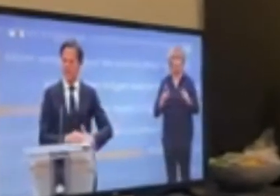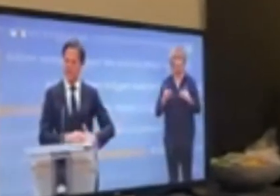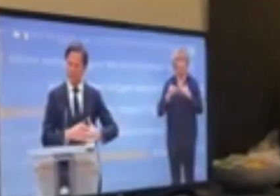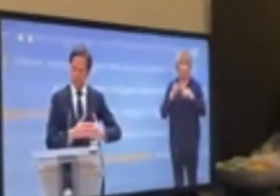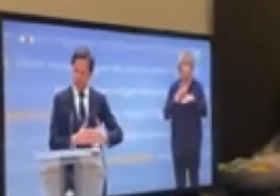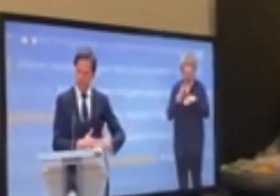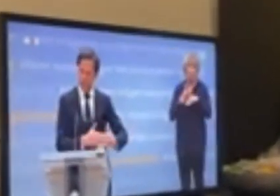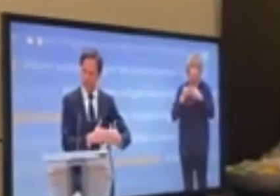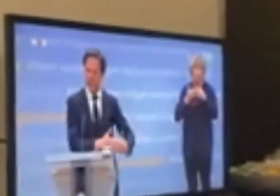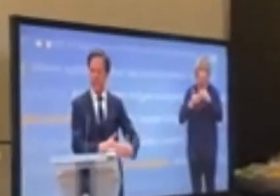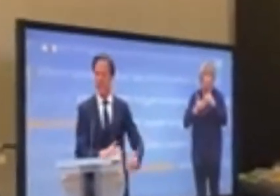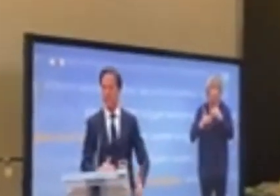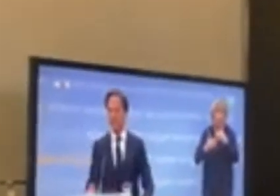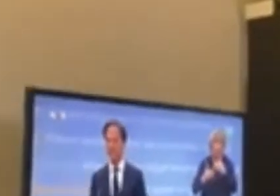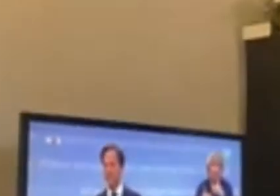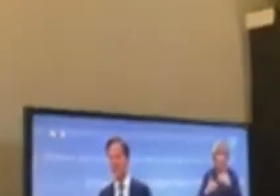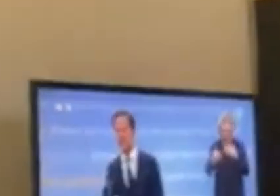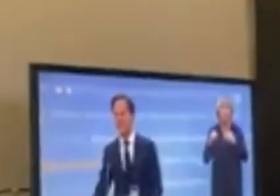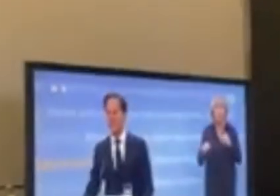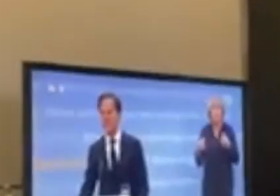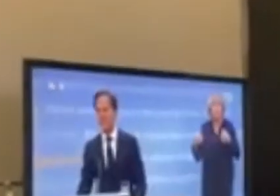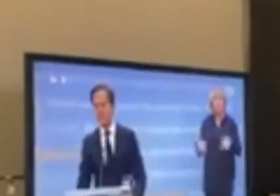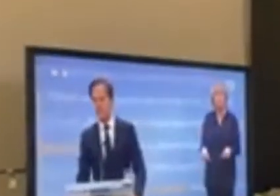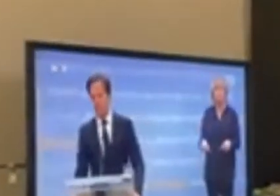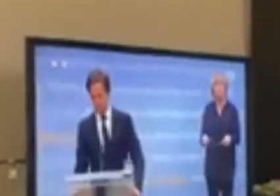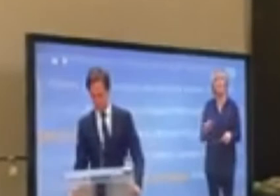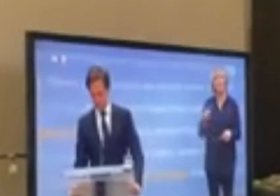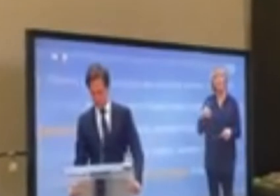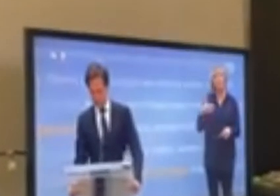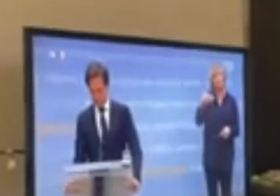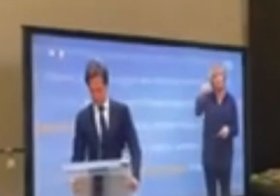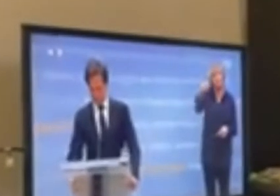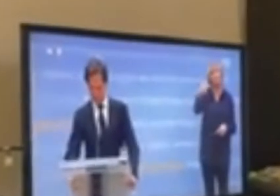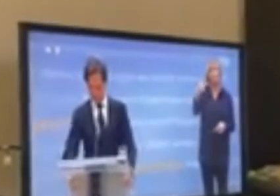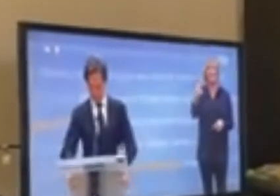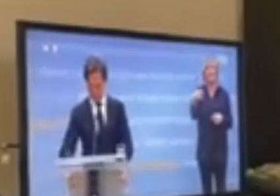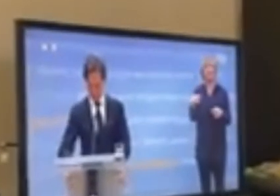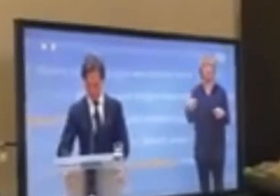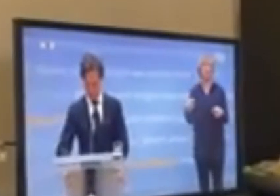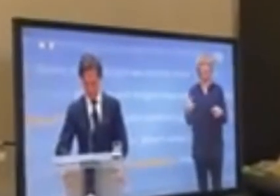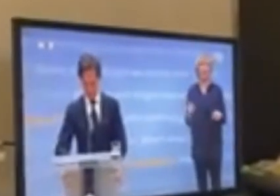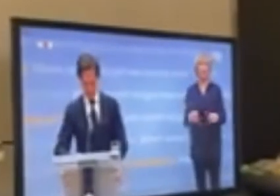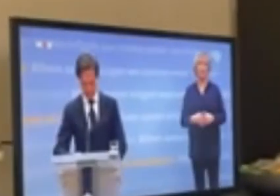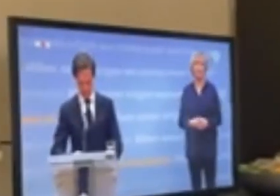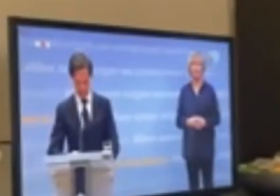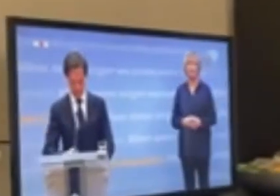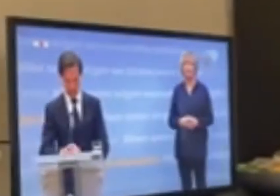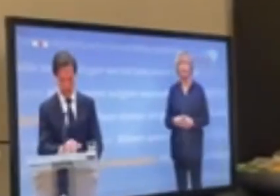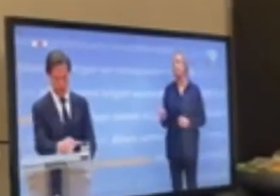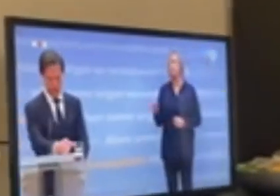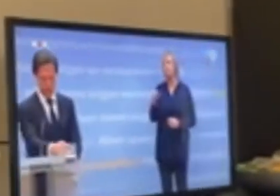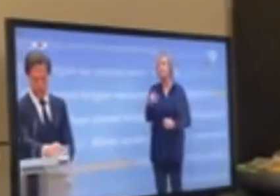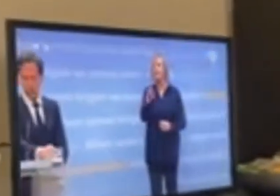En op deze manier kun je ook weer wat eerder perspectief bieden. Ja. Meneer de Jonge, de experts, het OMT,